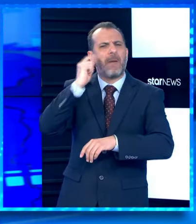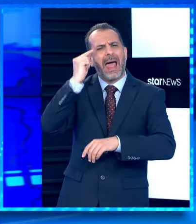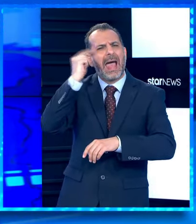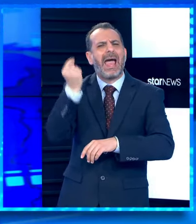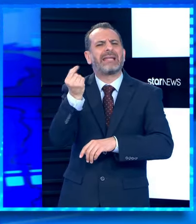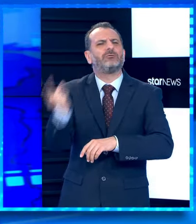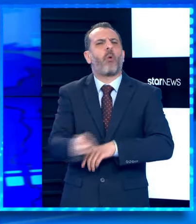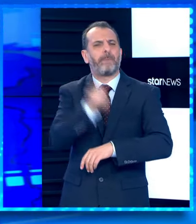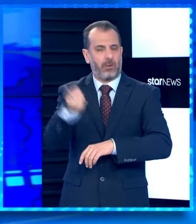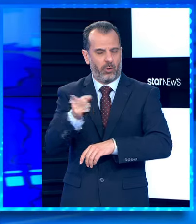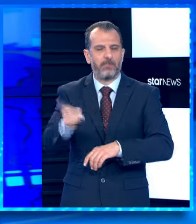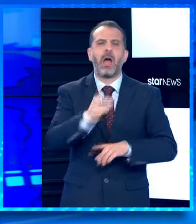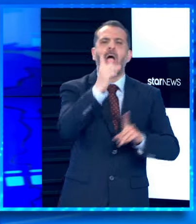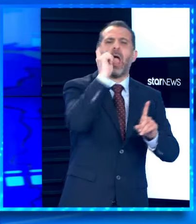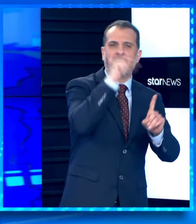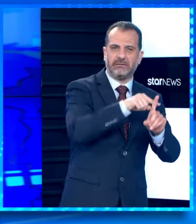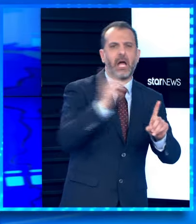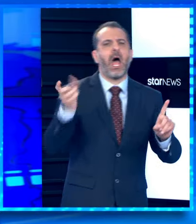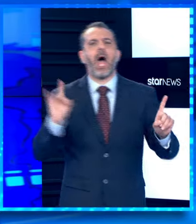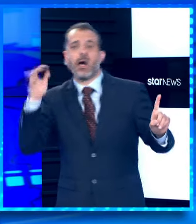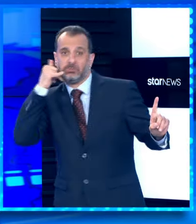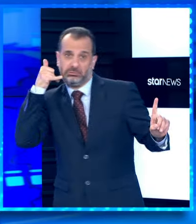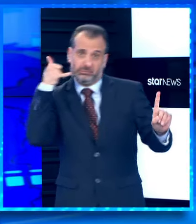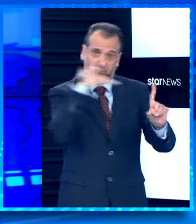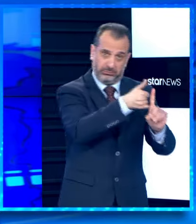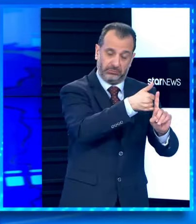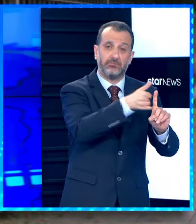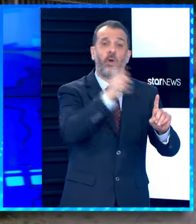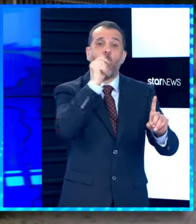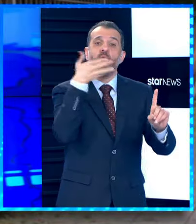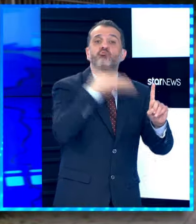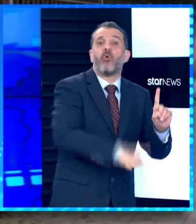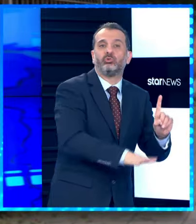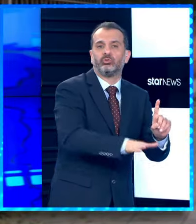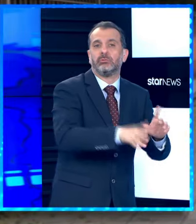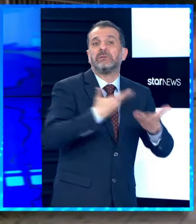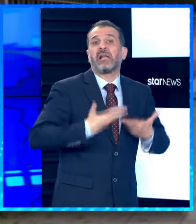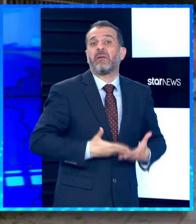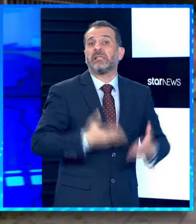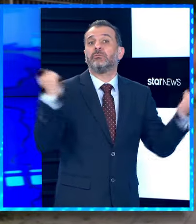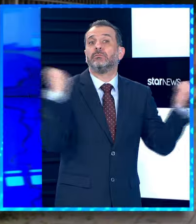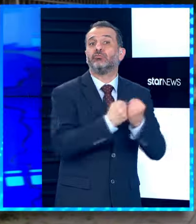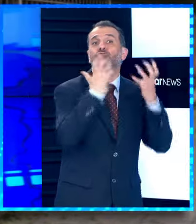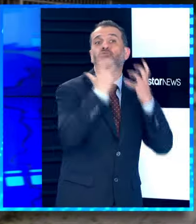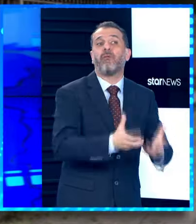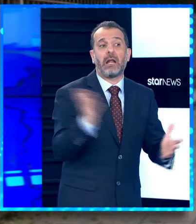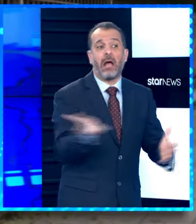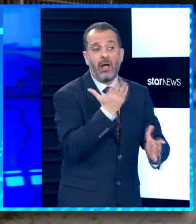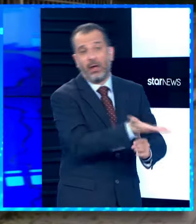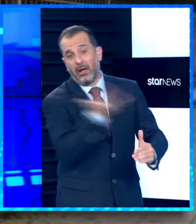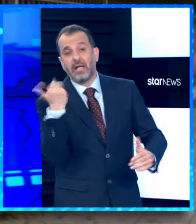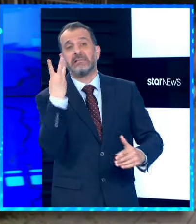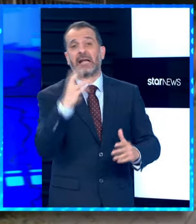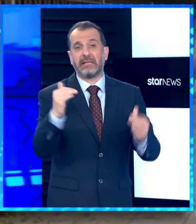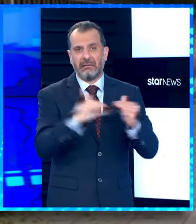ίδιος, δέχθηκε τηλεφώνημα από άγνωστο που του είπε ότι ο γιος του τραυματίστηκε σε τροχαίο ατύχημα και χρειαζόταν